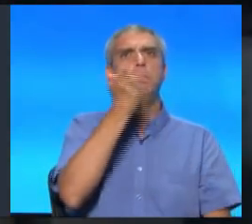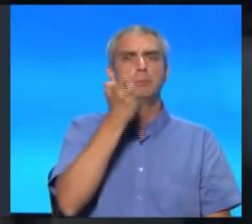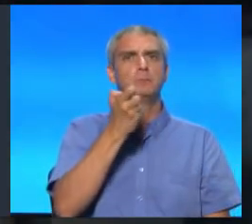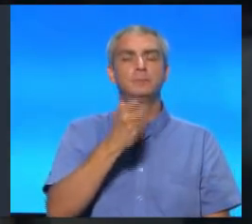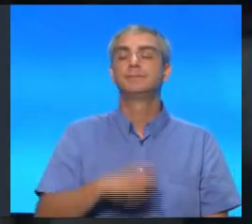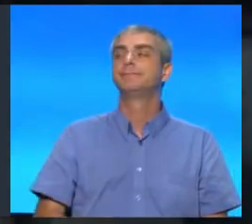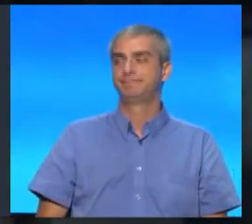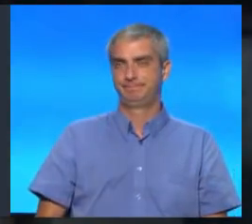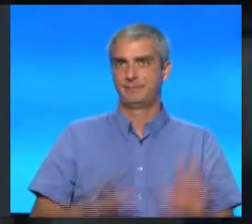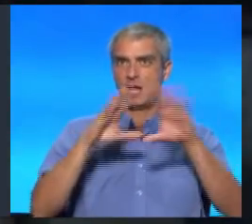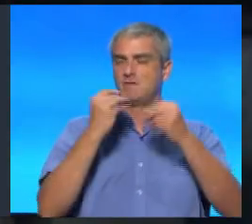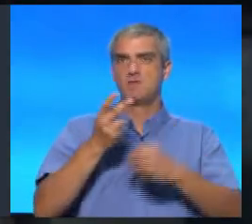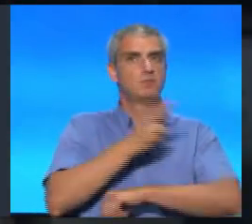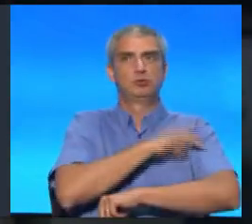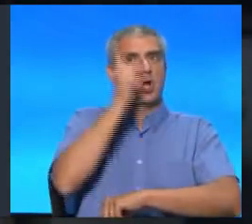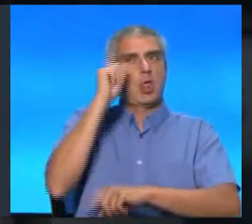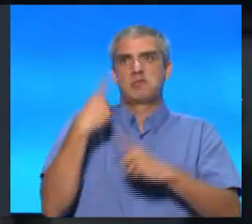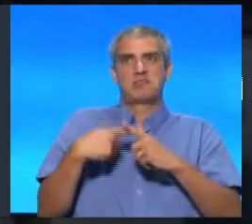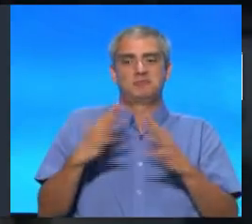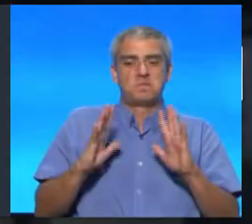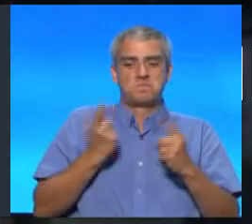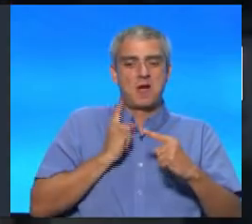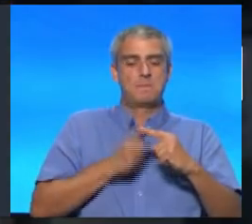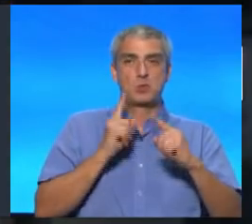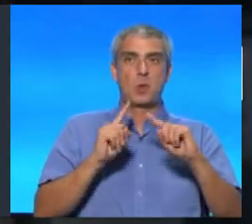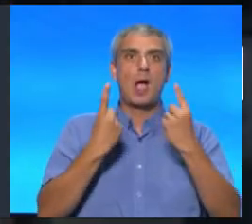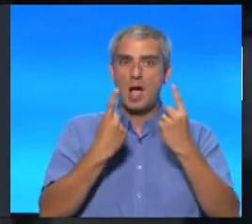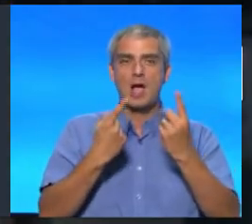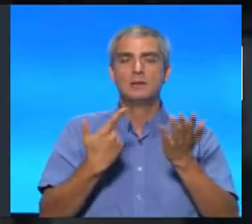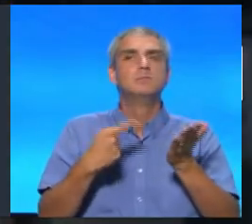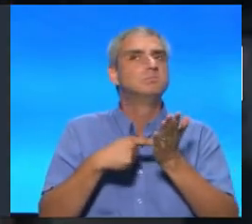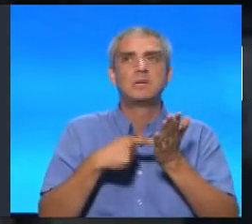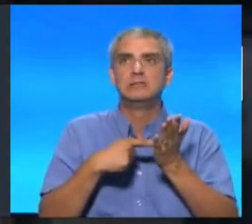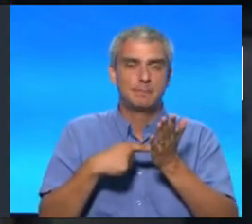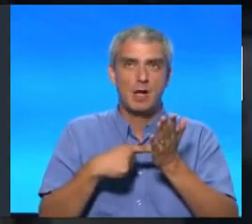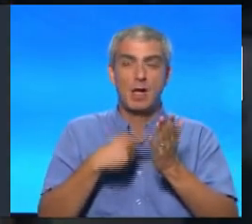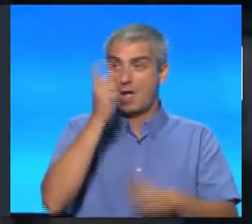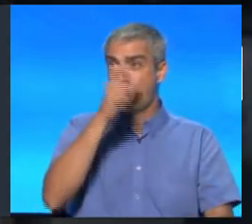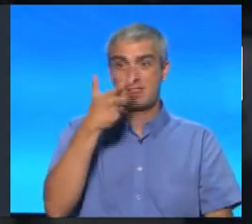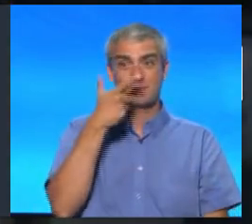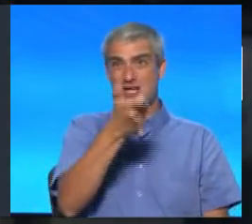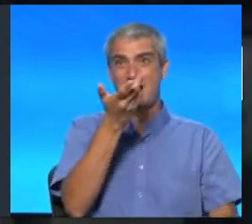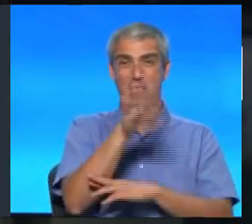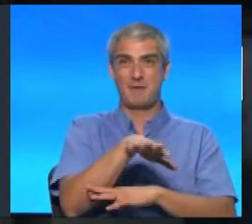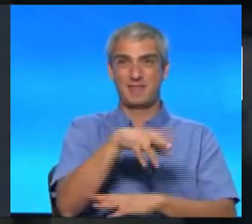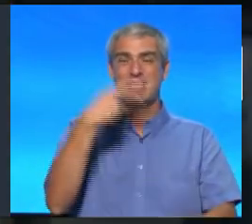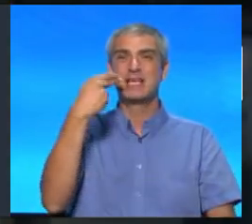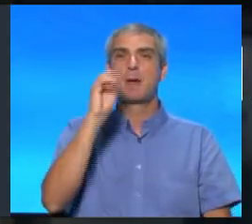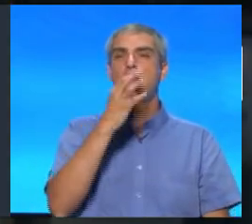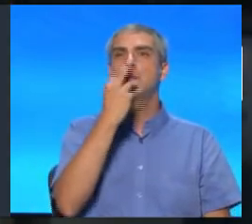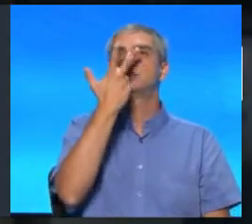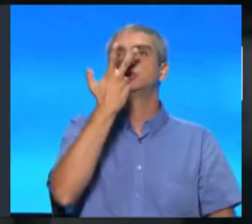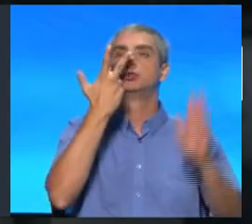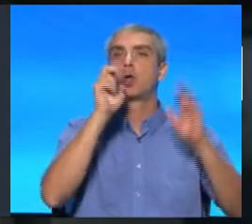ערב טוב, מיכל. המשטרה לא יודעת הרבה בשלב הזה על מה שאירע כאן, על הנסיבות. האדם שירה למוות בהיבה מנה, בת 35,